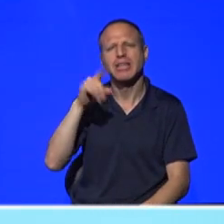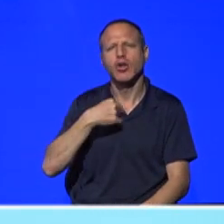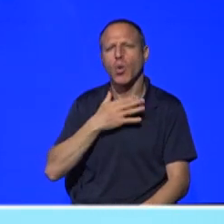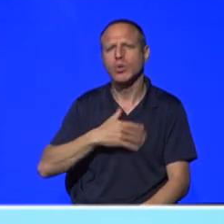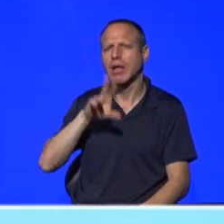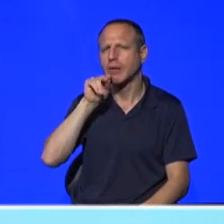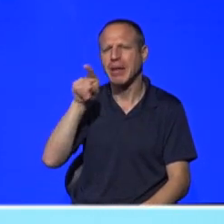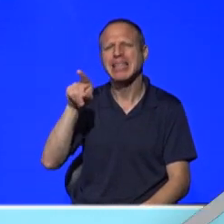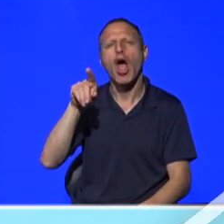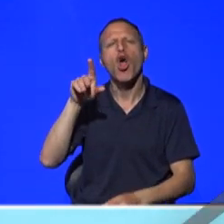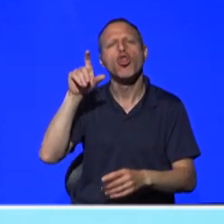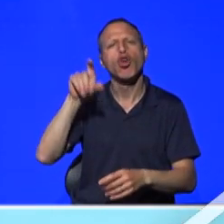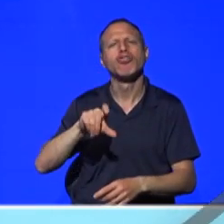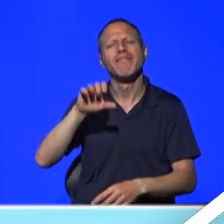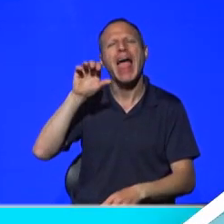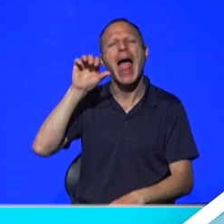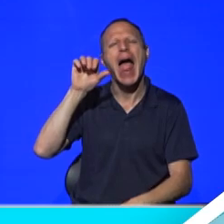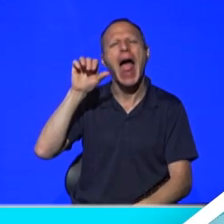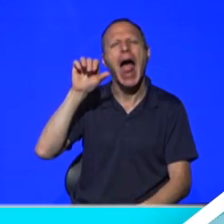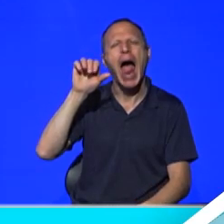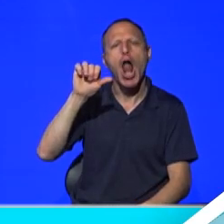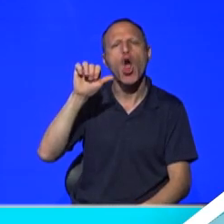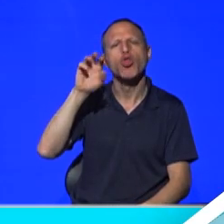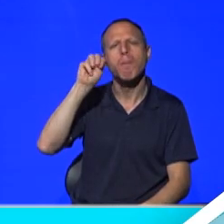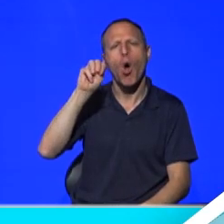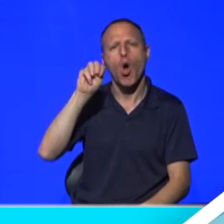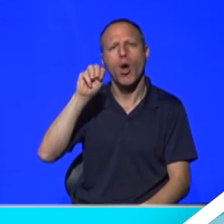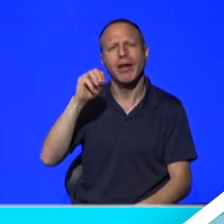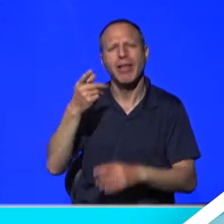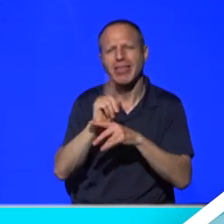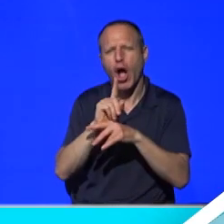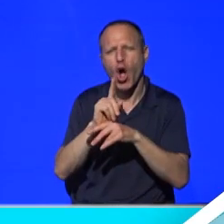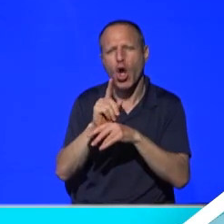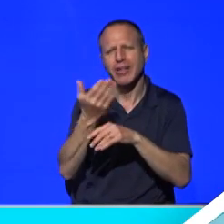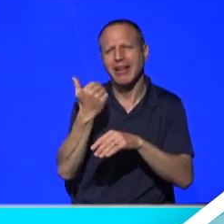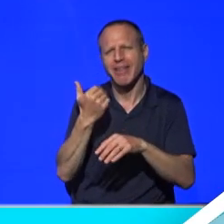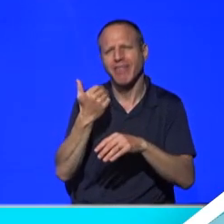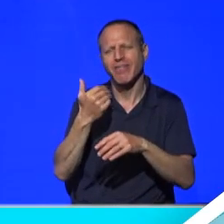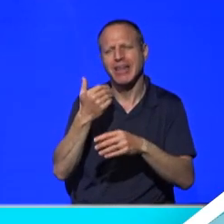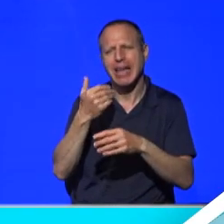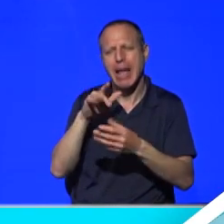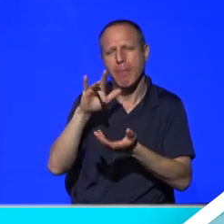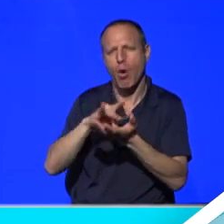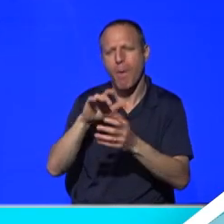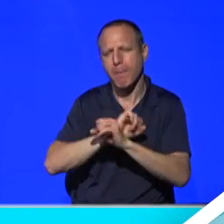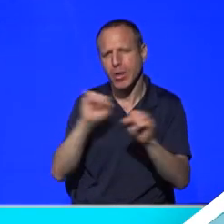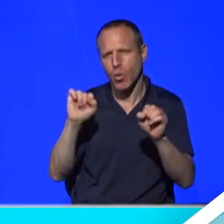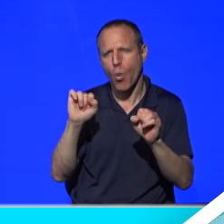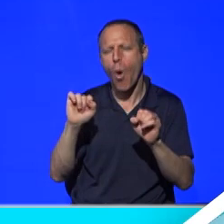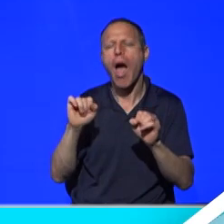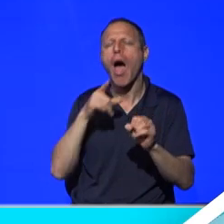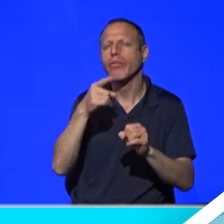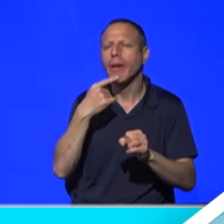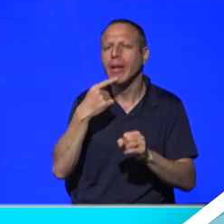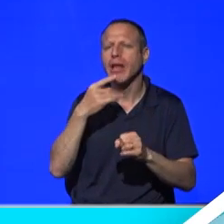תושב אלון מורה, דקות נסיעה מהאזור שבו היה הפיגוע. האמת היא שהשבוע היה לי ויכוח מעניין איתך. אתה אמרת, ככל שאנשים